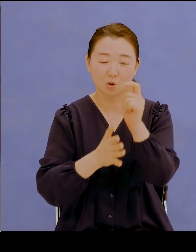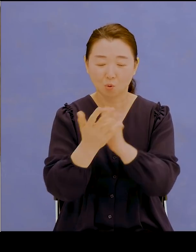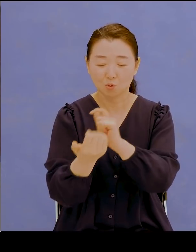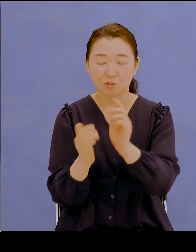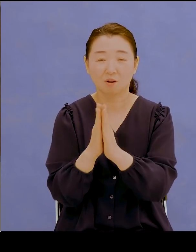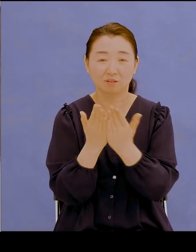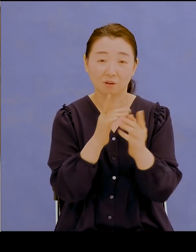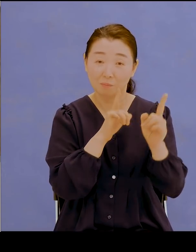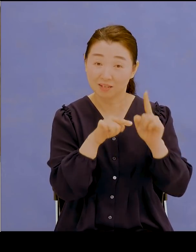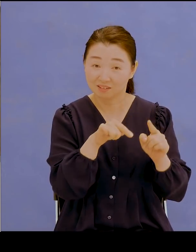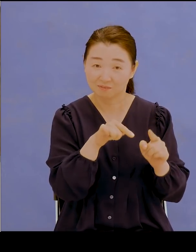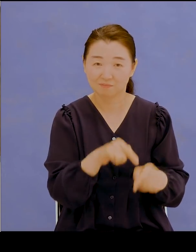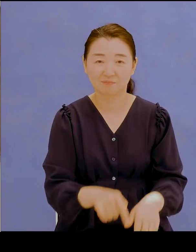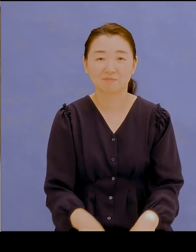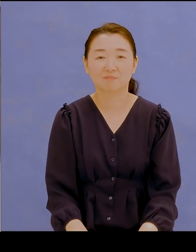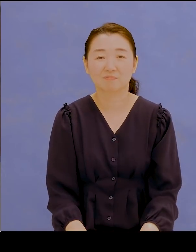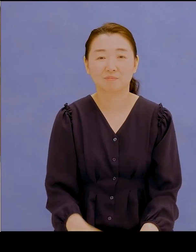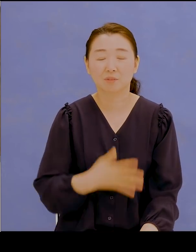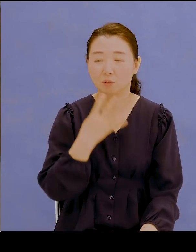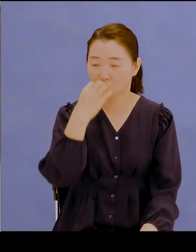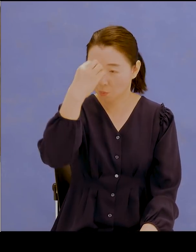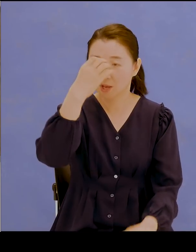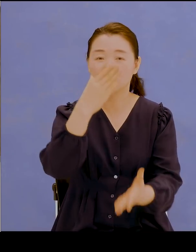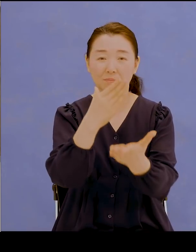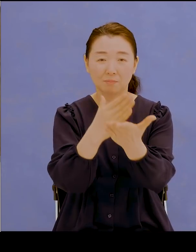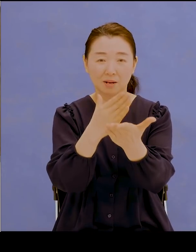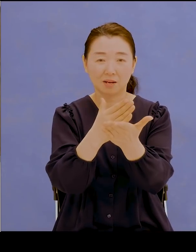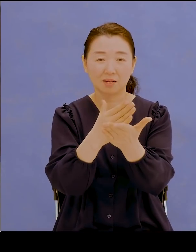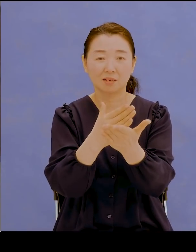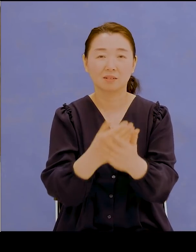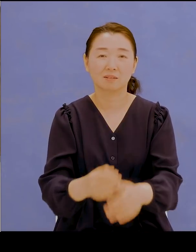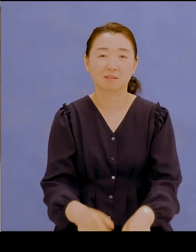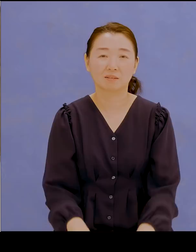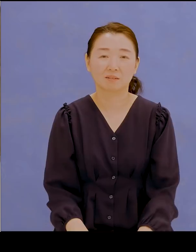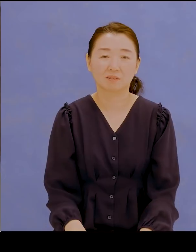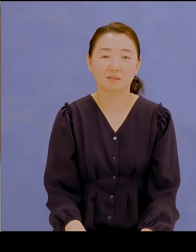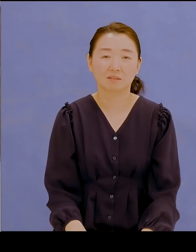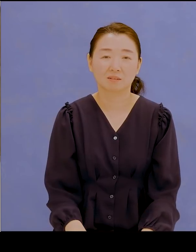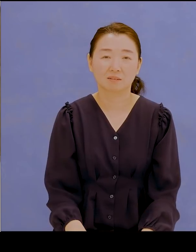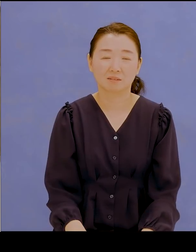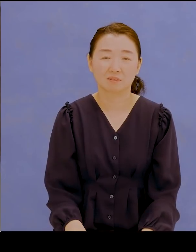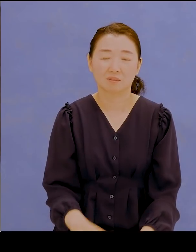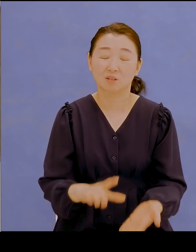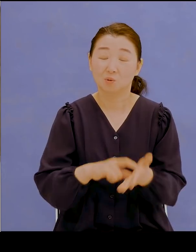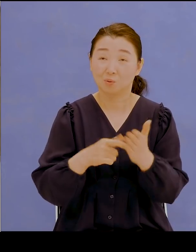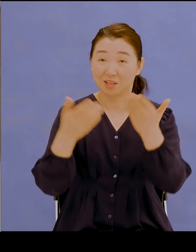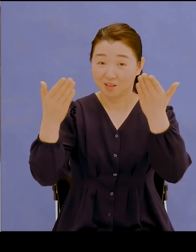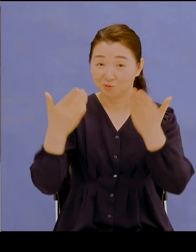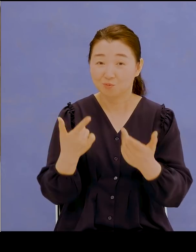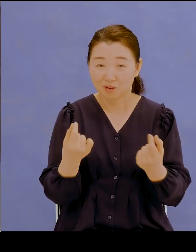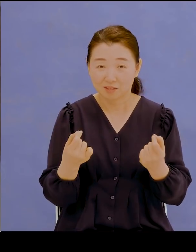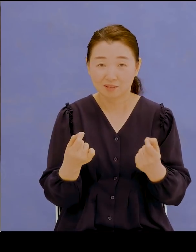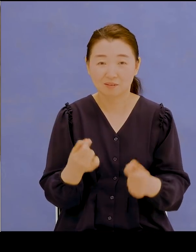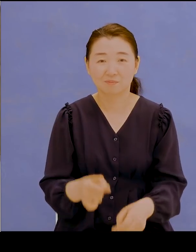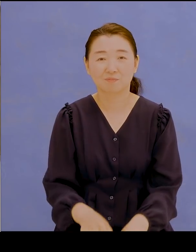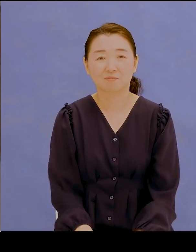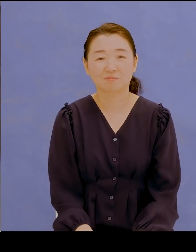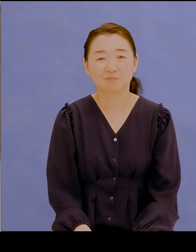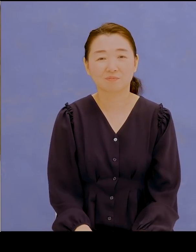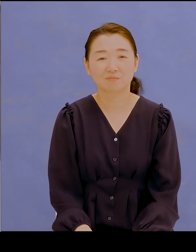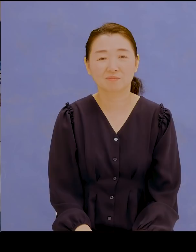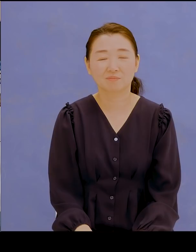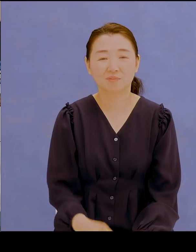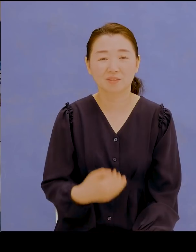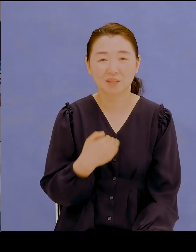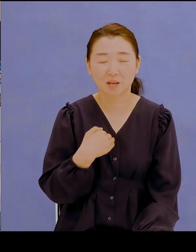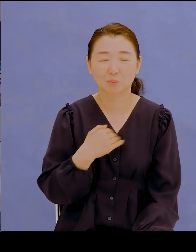제일 그래서 그래 뭐 교만하지 말라 뭐 그런 정도로 나한테 주시나 보다 했더니 제가 여러